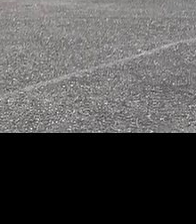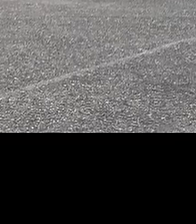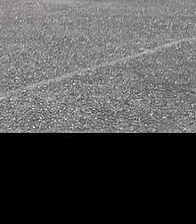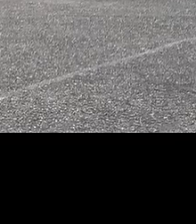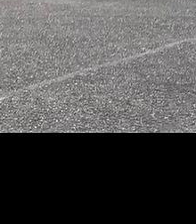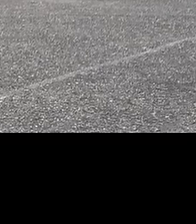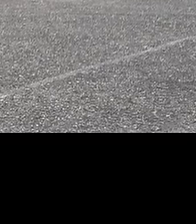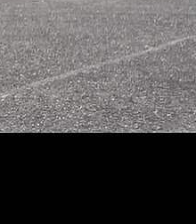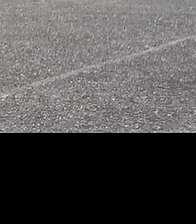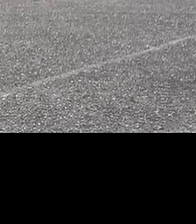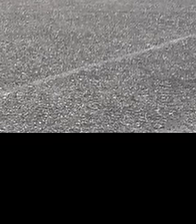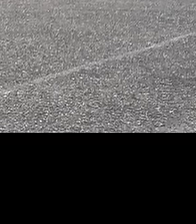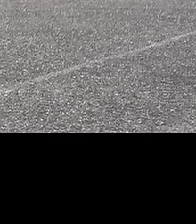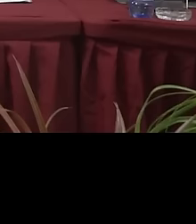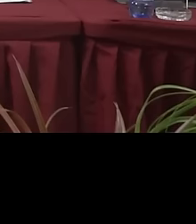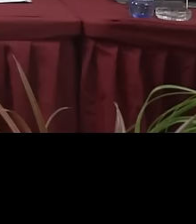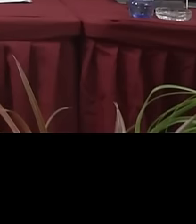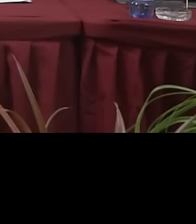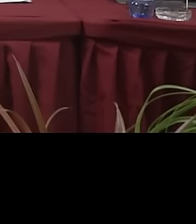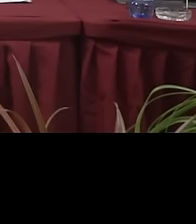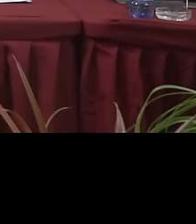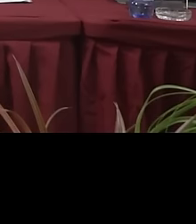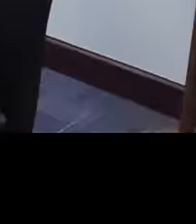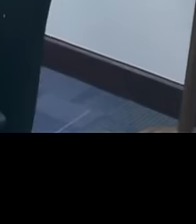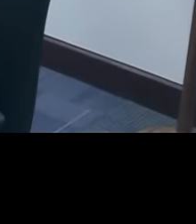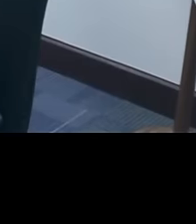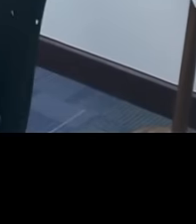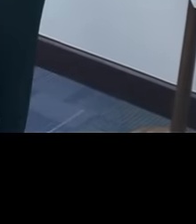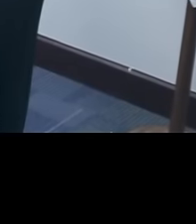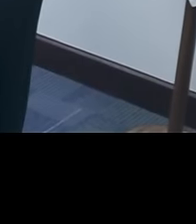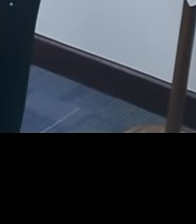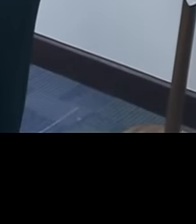gelegd voor goed bestuur en transparantie.